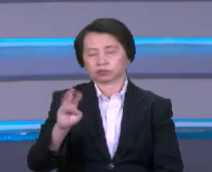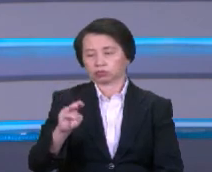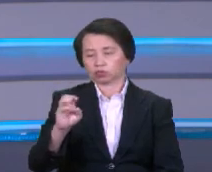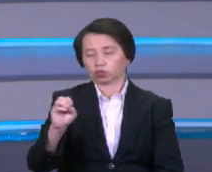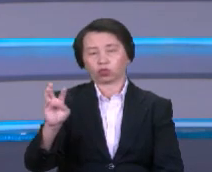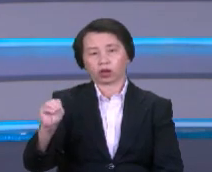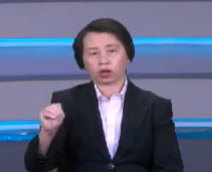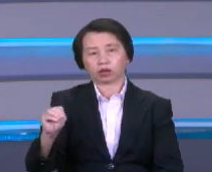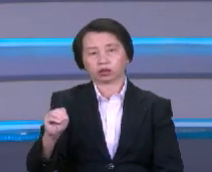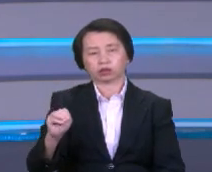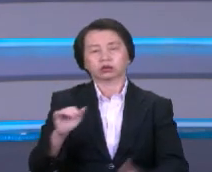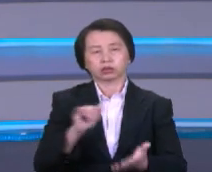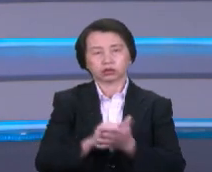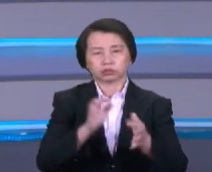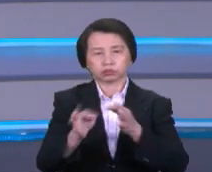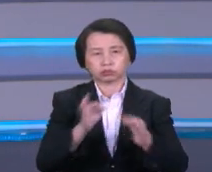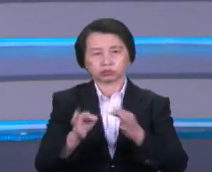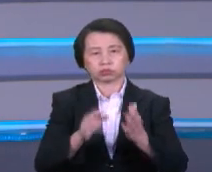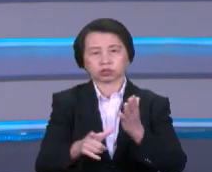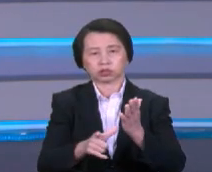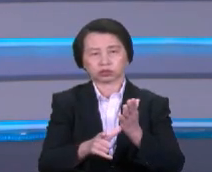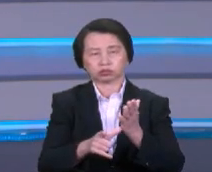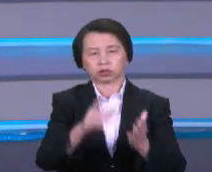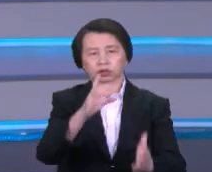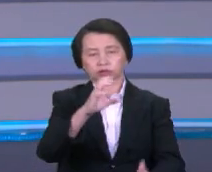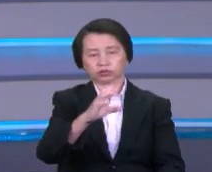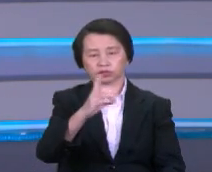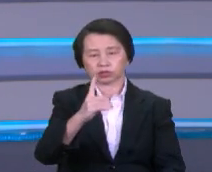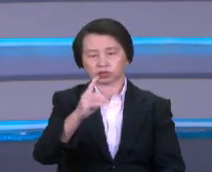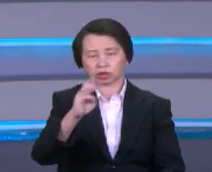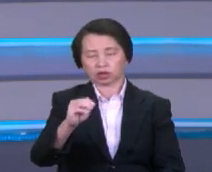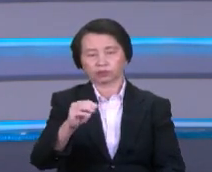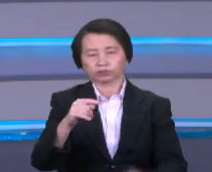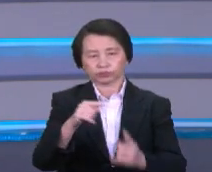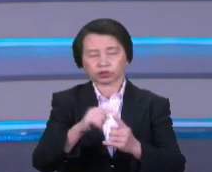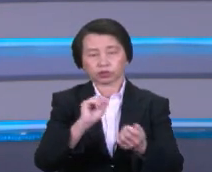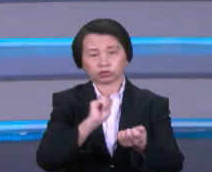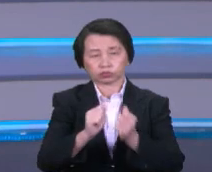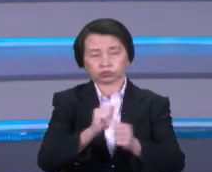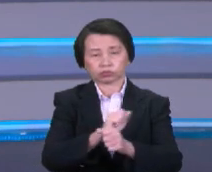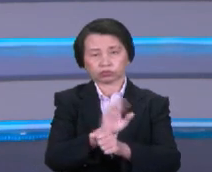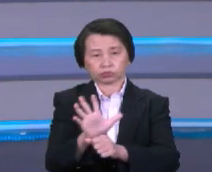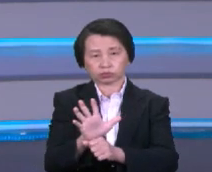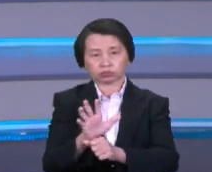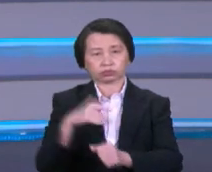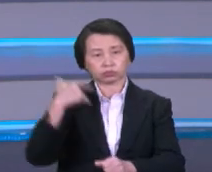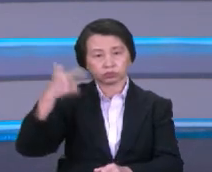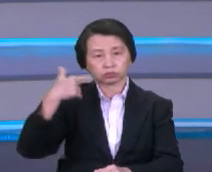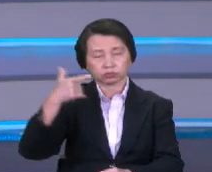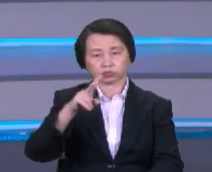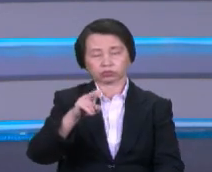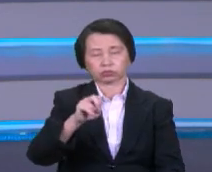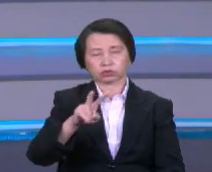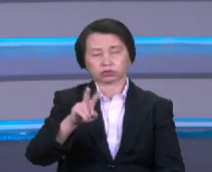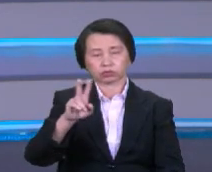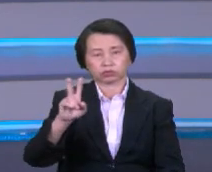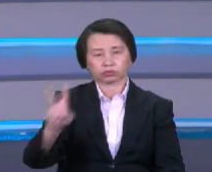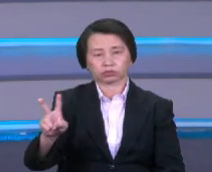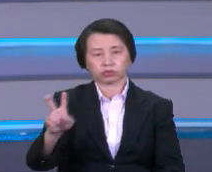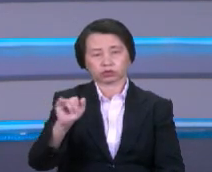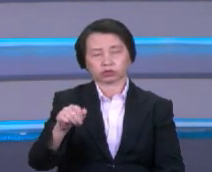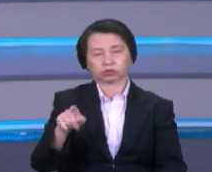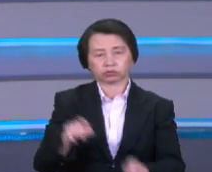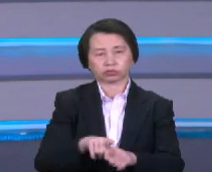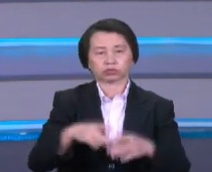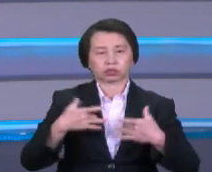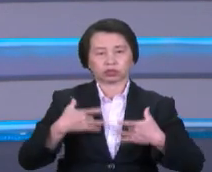MOM. Itu penjelasan timbalan Chef de Mijon, CDM Kesukan Commonwealth Birmingham 2022 Gerard Clermontero yang